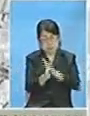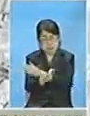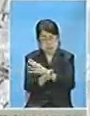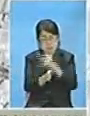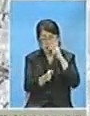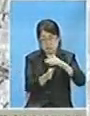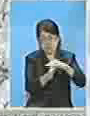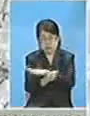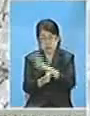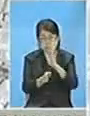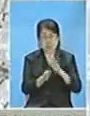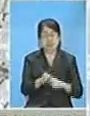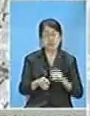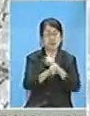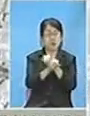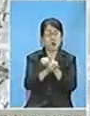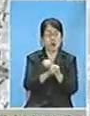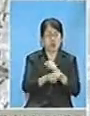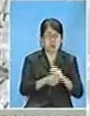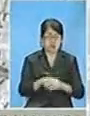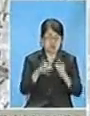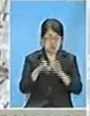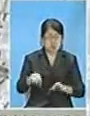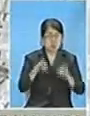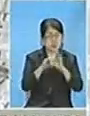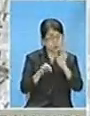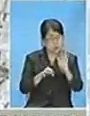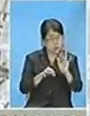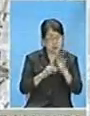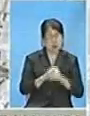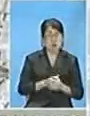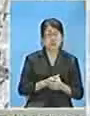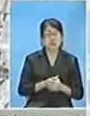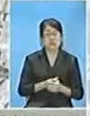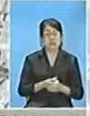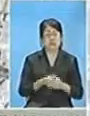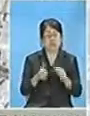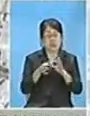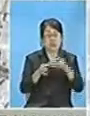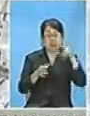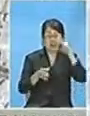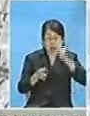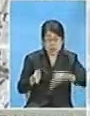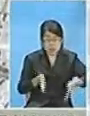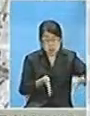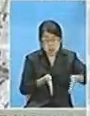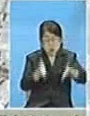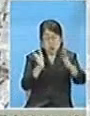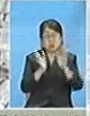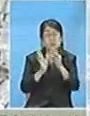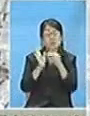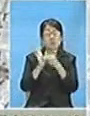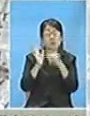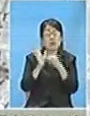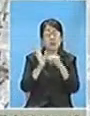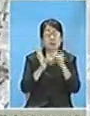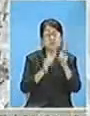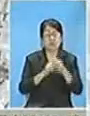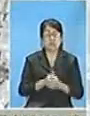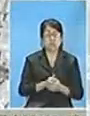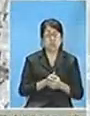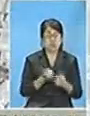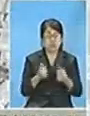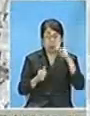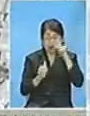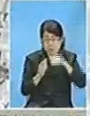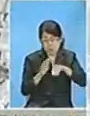วมจำเป็นอย่างยิ่งที่กทม.จะต้องบล็อกพื้นที่เนื่องจากคลองในกรุงเทพมหานครนั้นไม่ได้มีสถานะใน